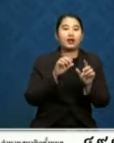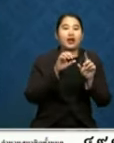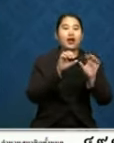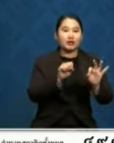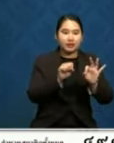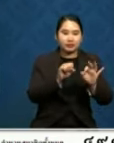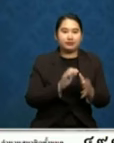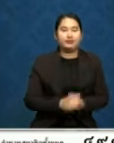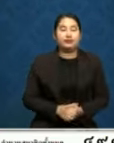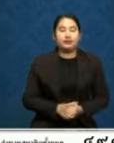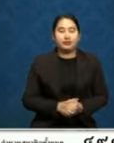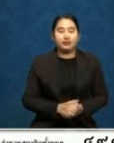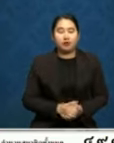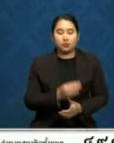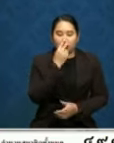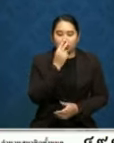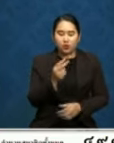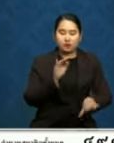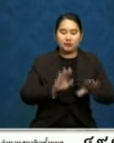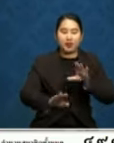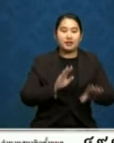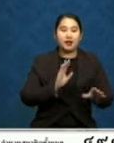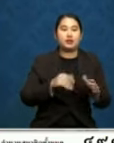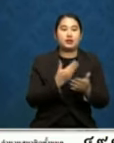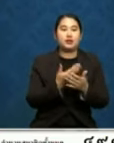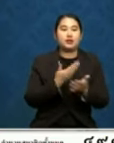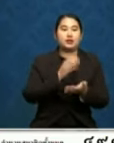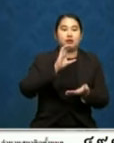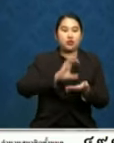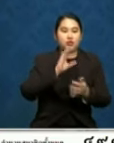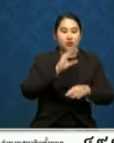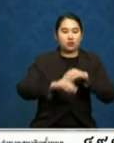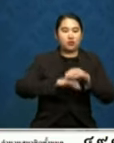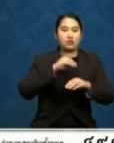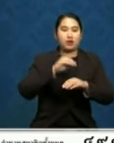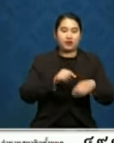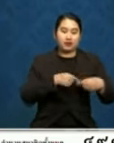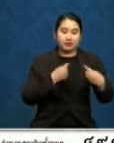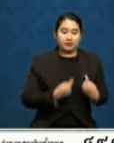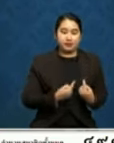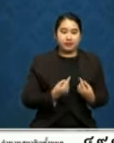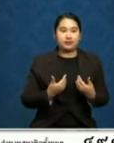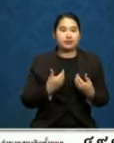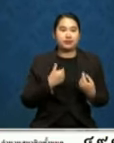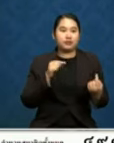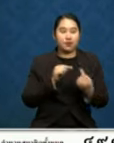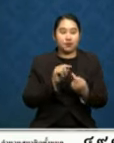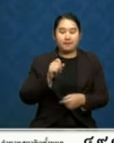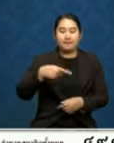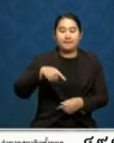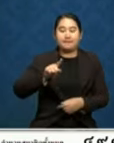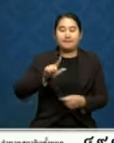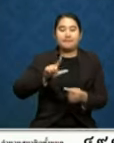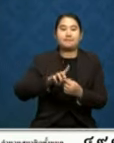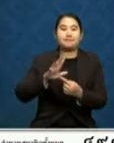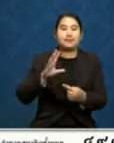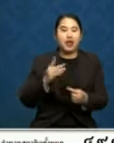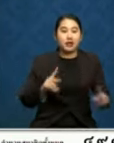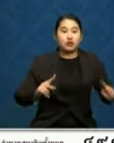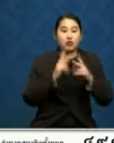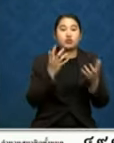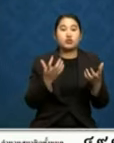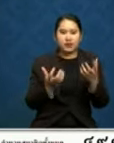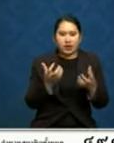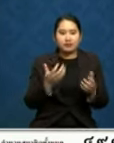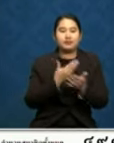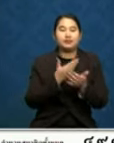ทเท่านั้นนะคะเมื่อเปรียบเทียบกับงบประมาณของโครงการกำลังใจนะคะของสำนักงานปลัดกระทรวงยุติธรรมเนี่ย